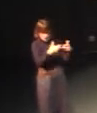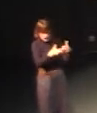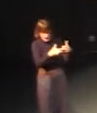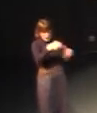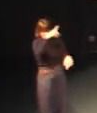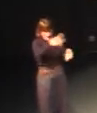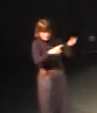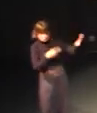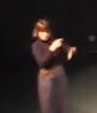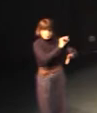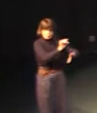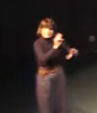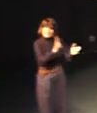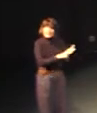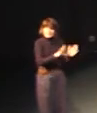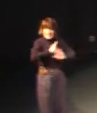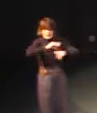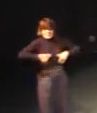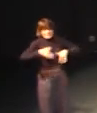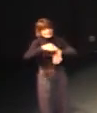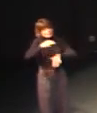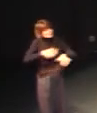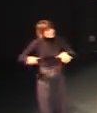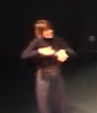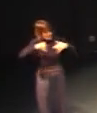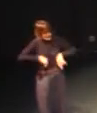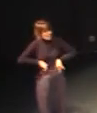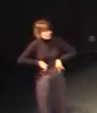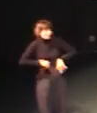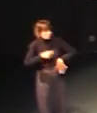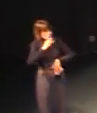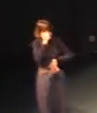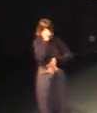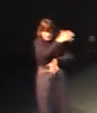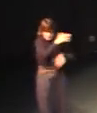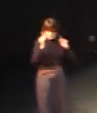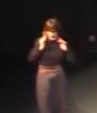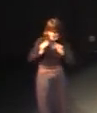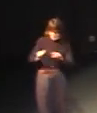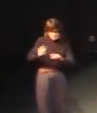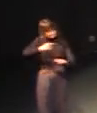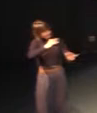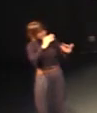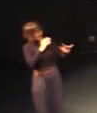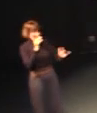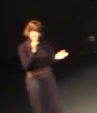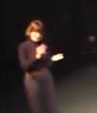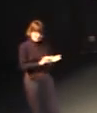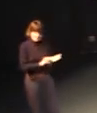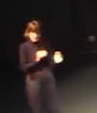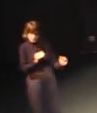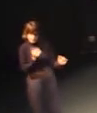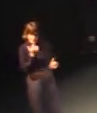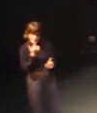moment les états surtout sur l'affluence des états unis les états vont se dire quand même ça serait pas bien